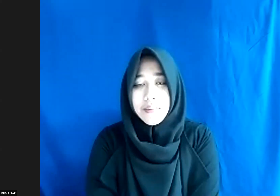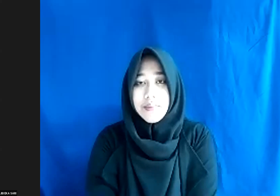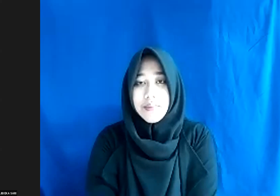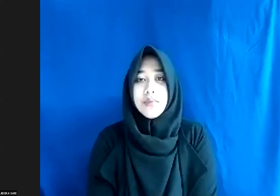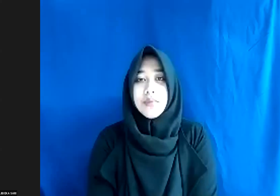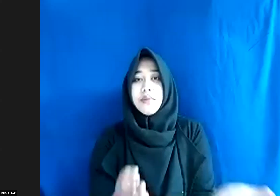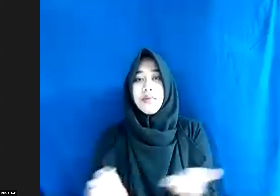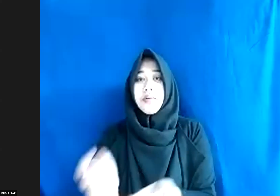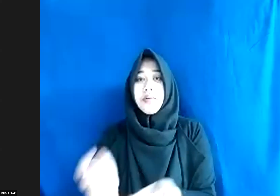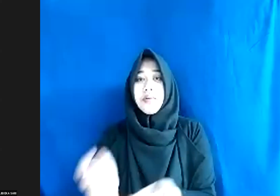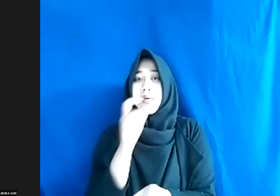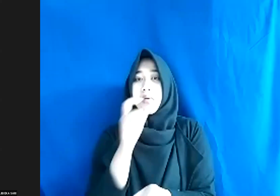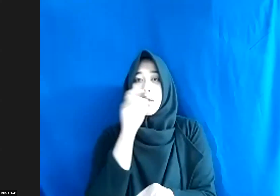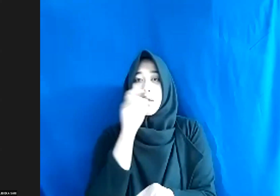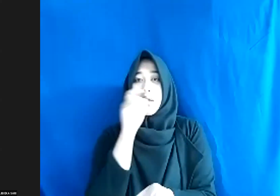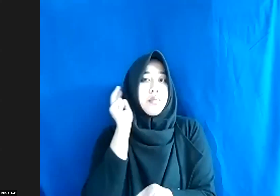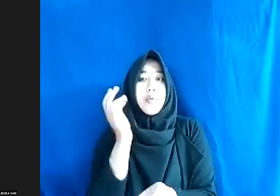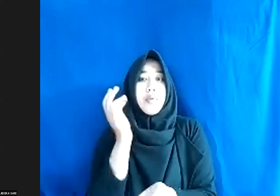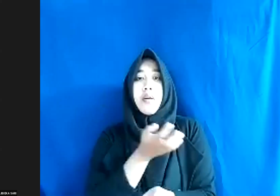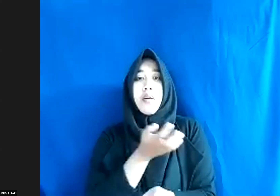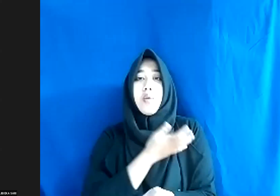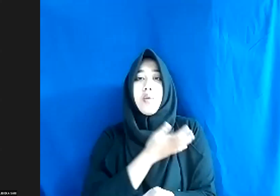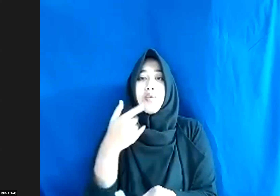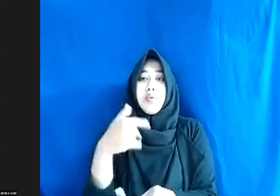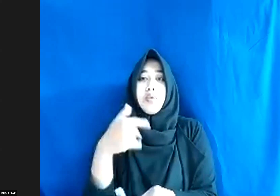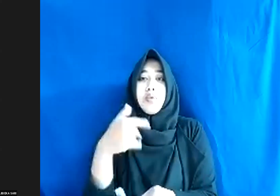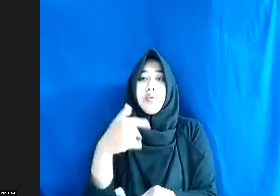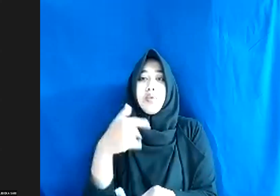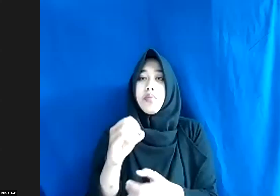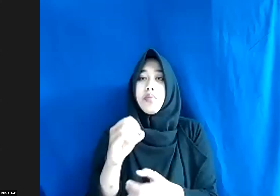akan sign off dari ruang ini, silakan.